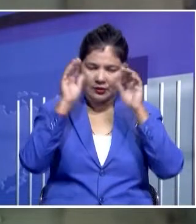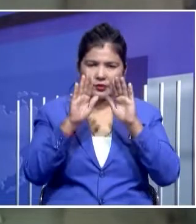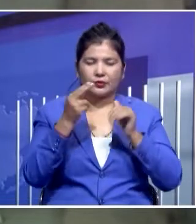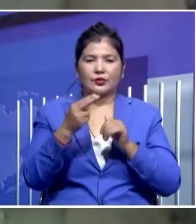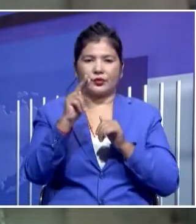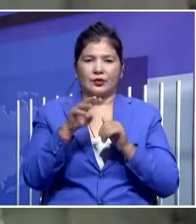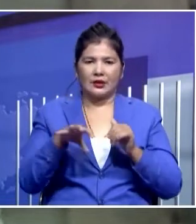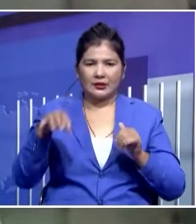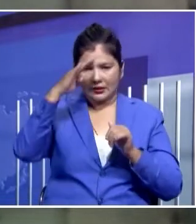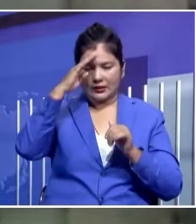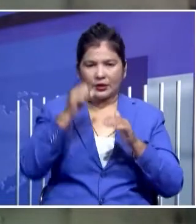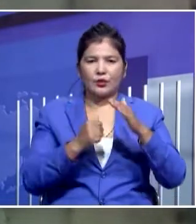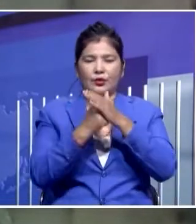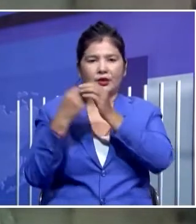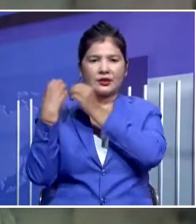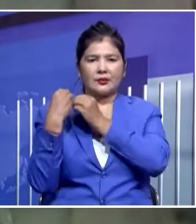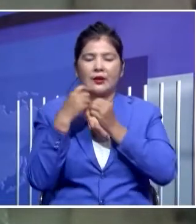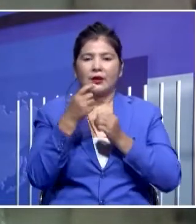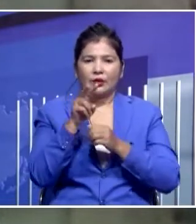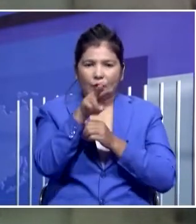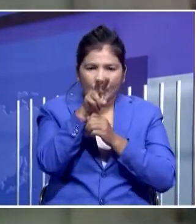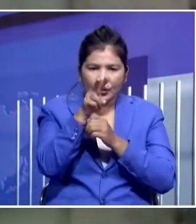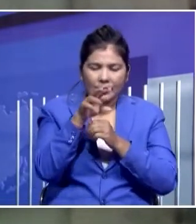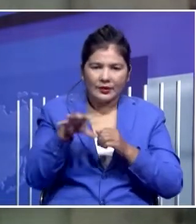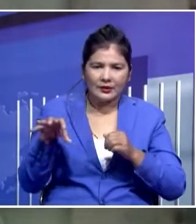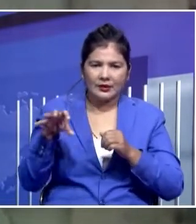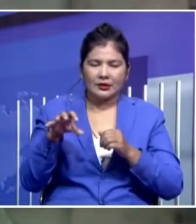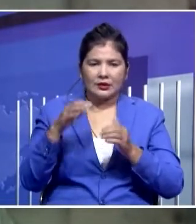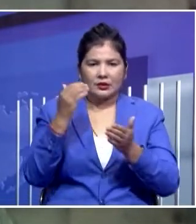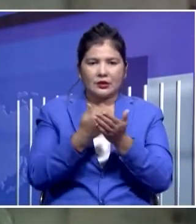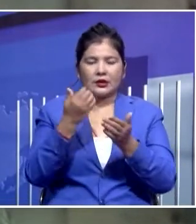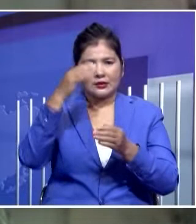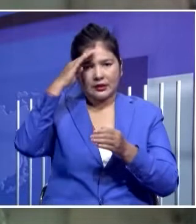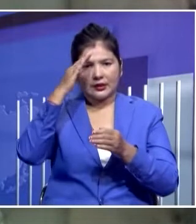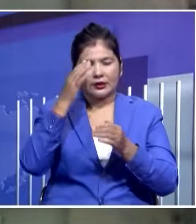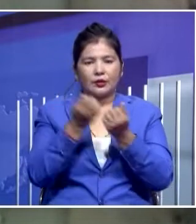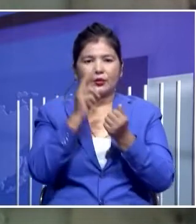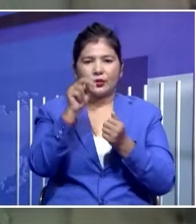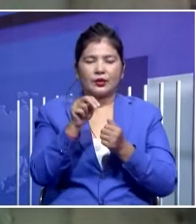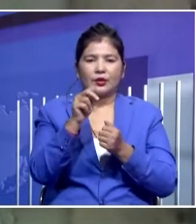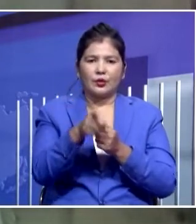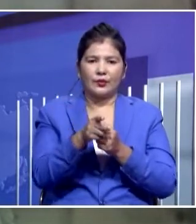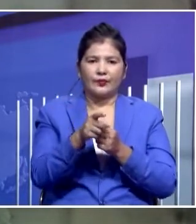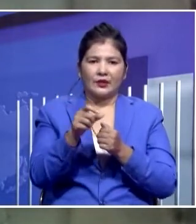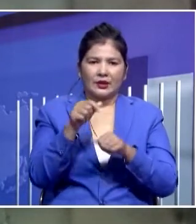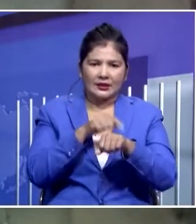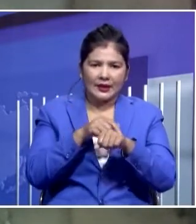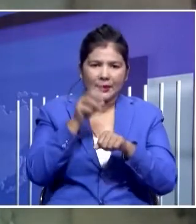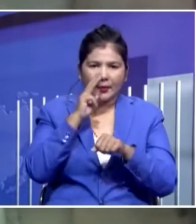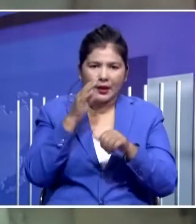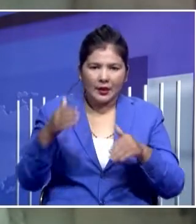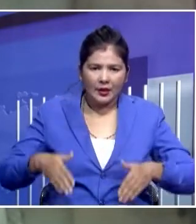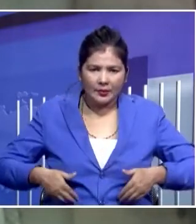स्थानीय सरकारको मुख्य भूमिका नै अनुगमन स्थानीय सरकारले गर्नुपर्ने हो। यिनीहरूले टाइममा यहाँको